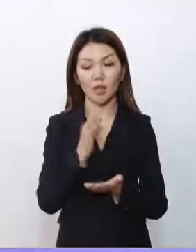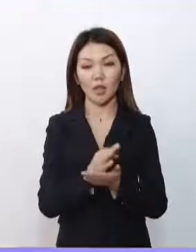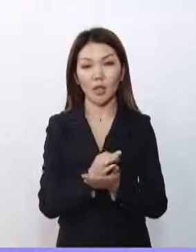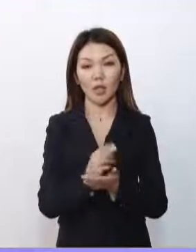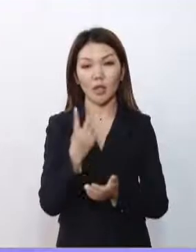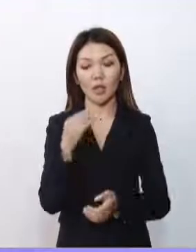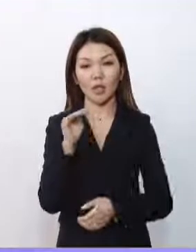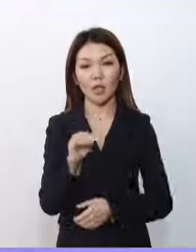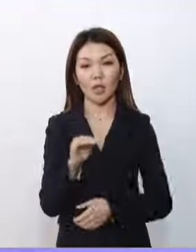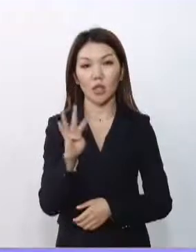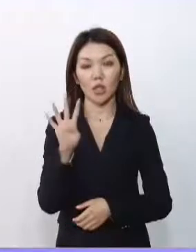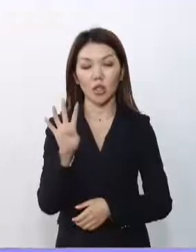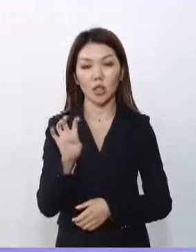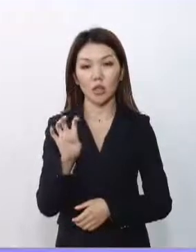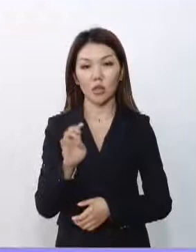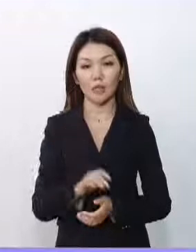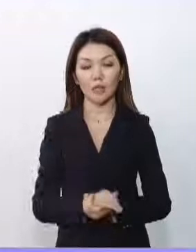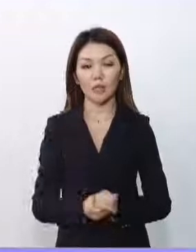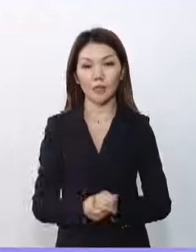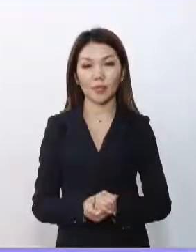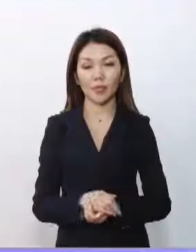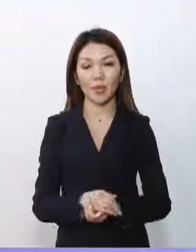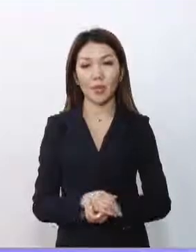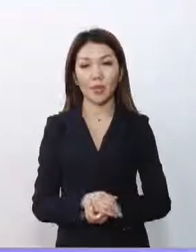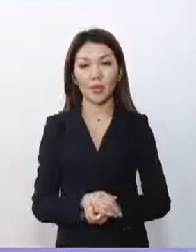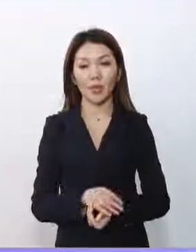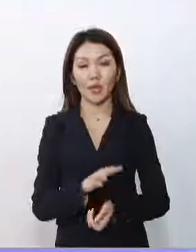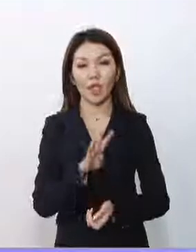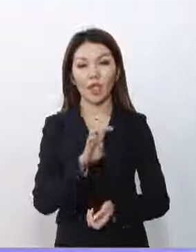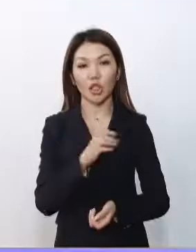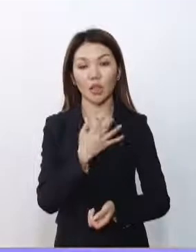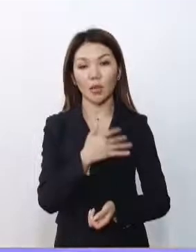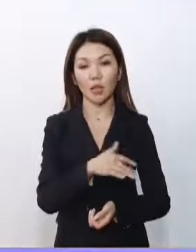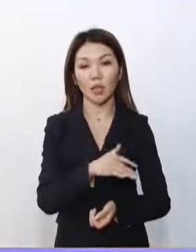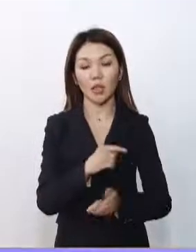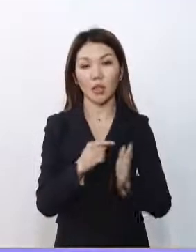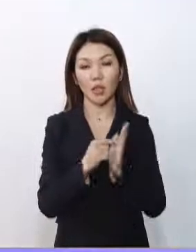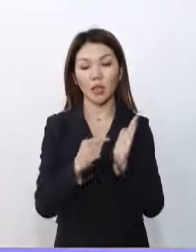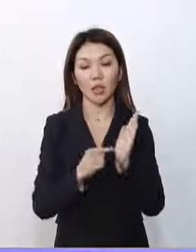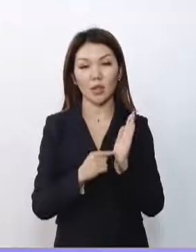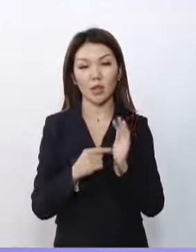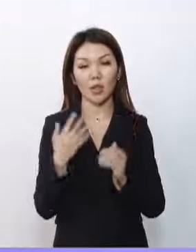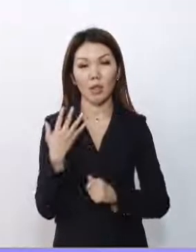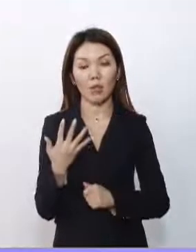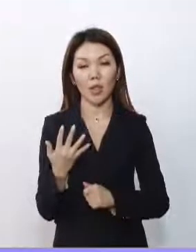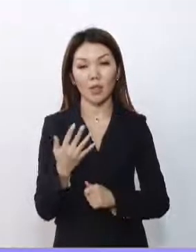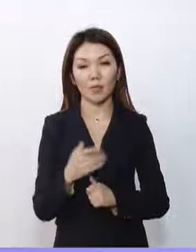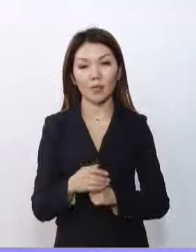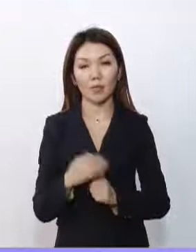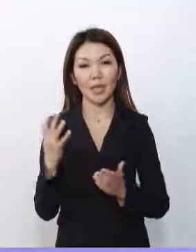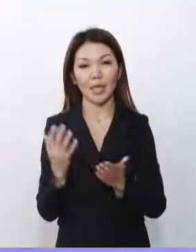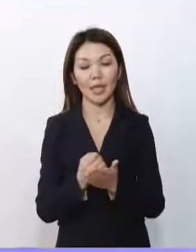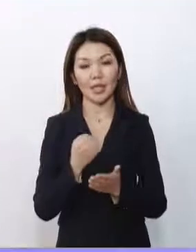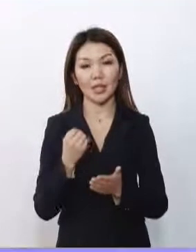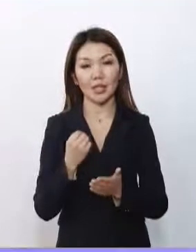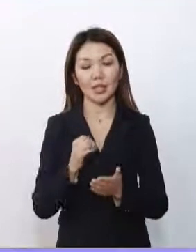2400 диллема 450 делитель 5 найдите